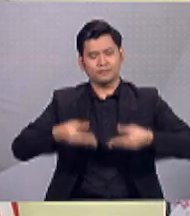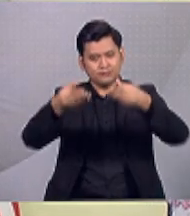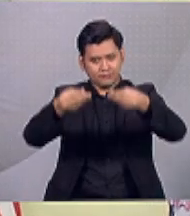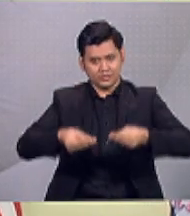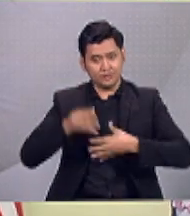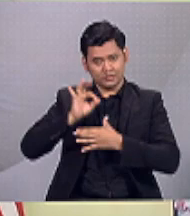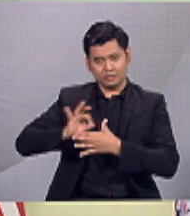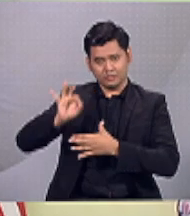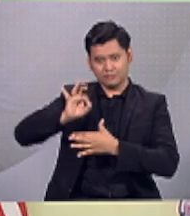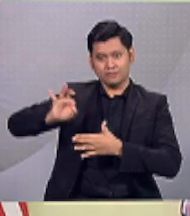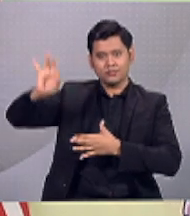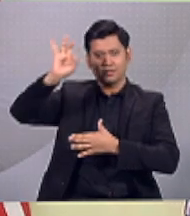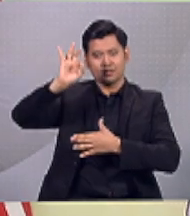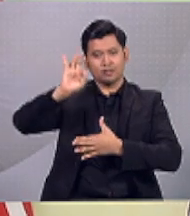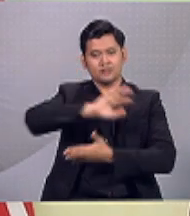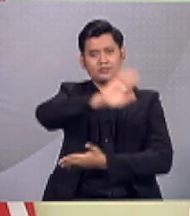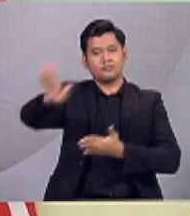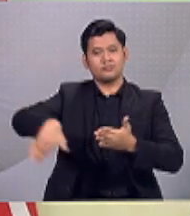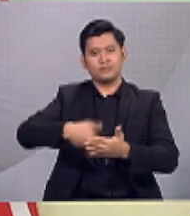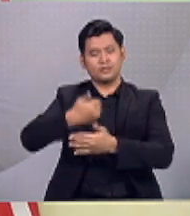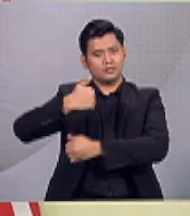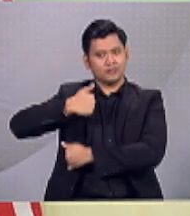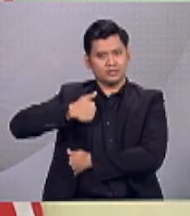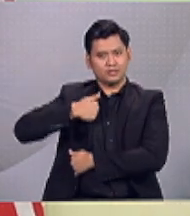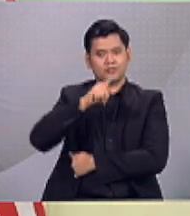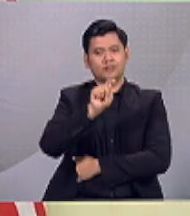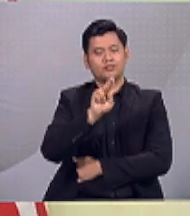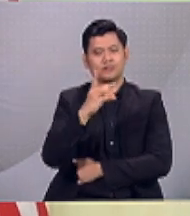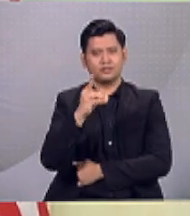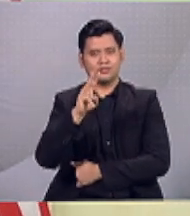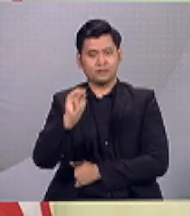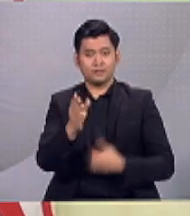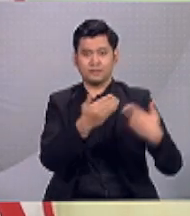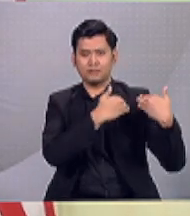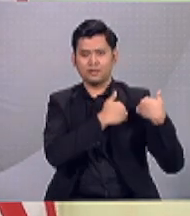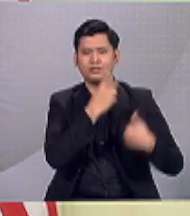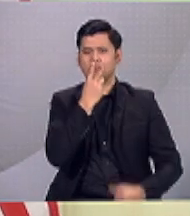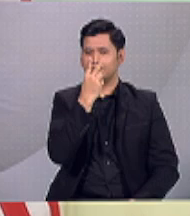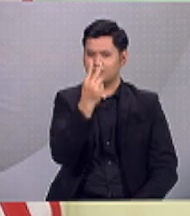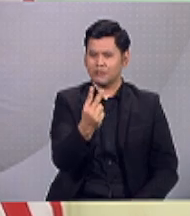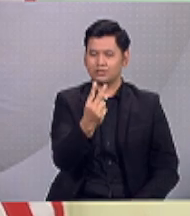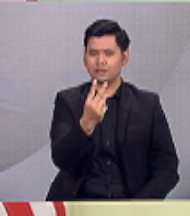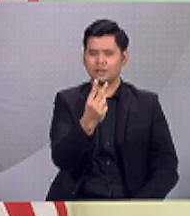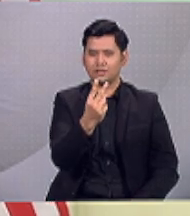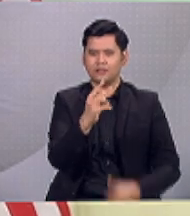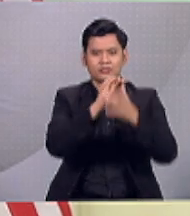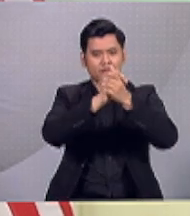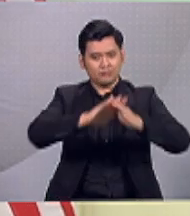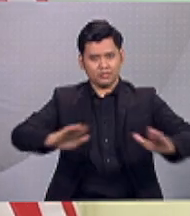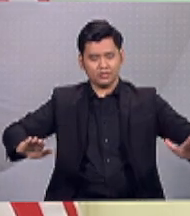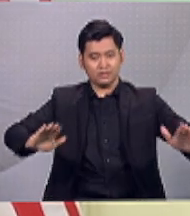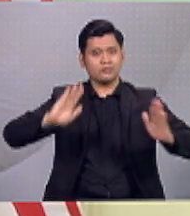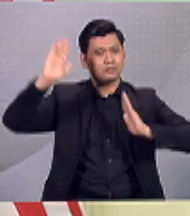warga TUDM untuk terus menjalankan amanah di dalam memastikan kedaulatan negara sentiasa